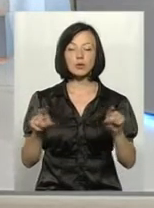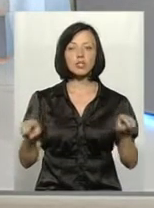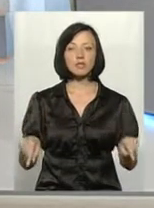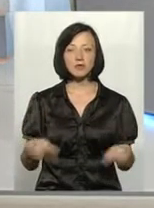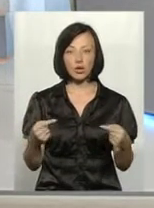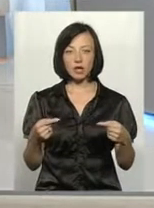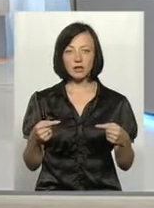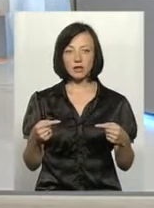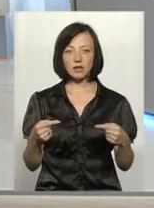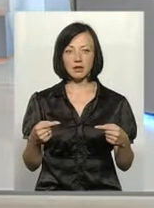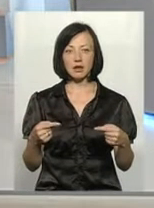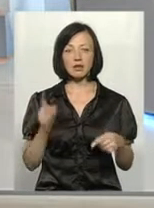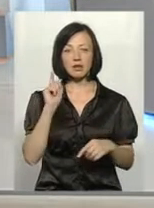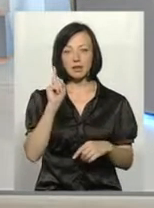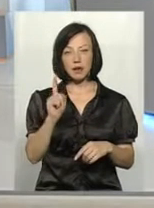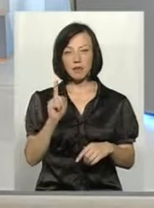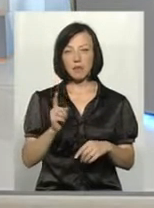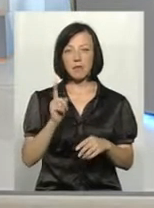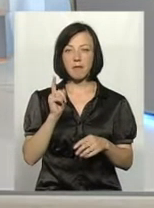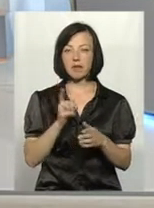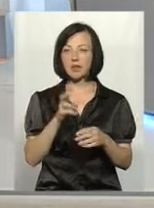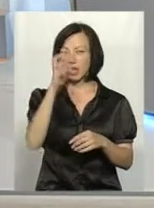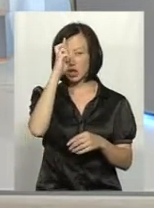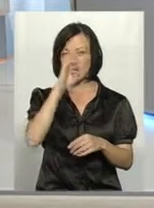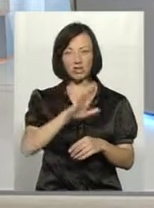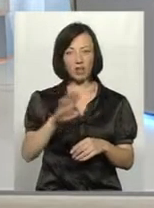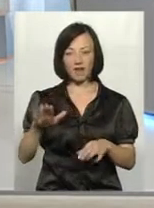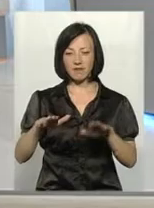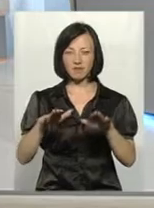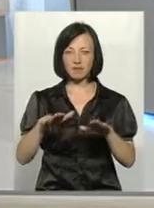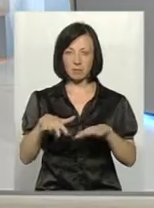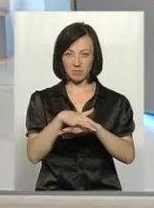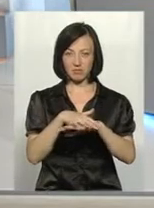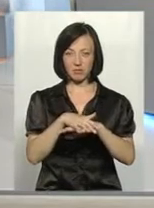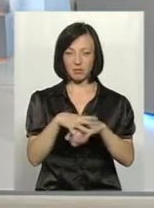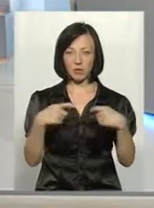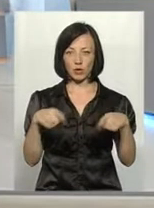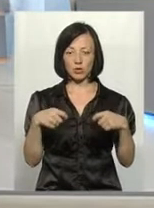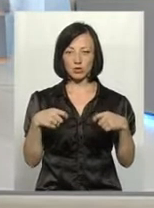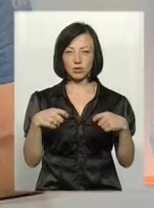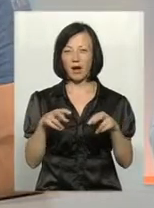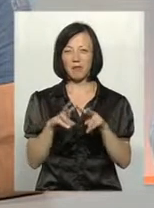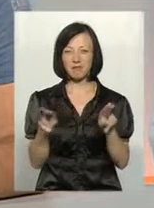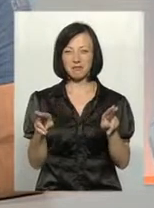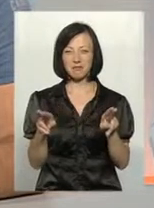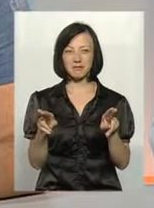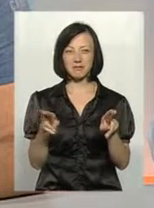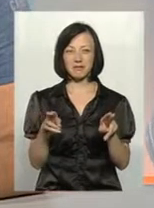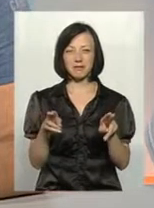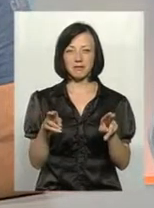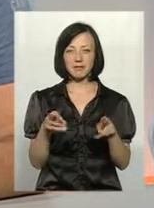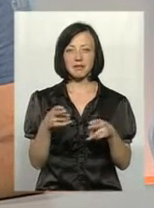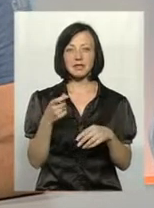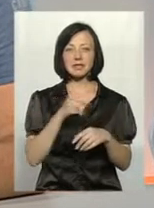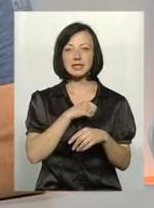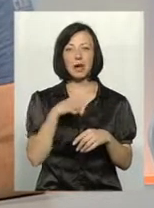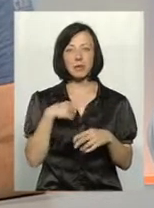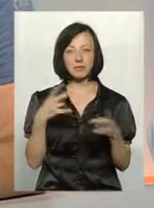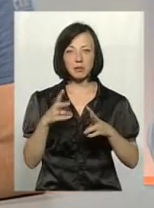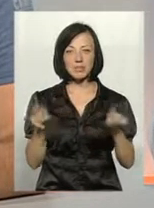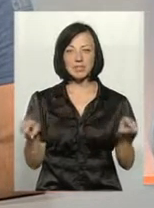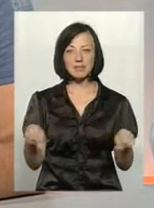певну площадку, але ця площадка повинна бути не державна. Це люди самі повинні її створити цей ринок самим